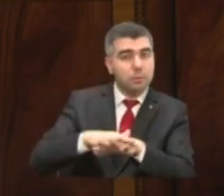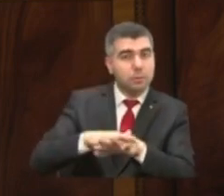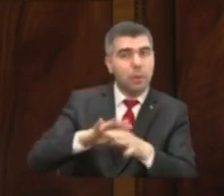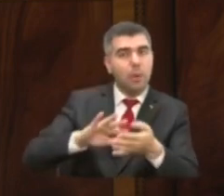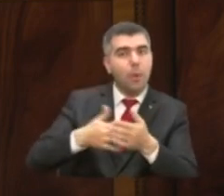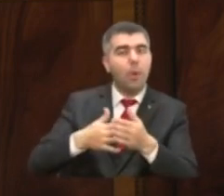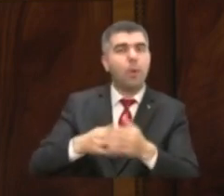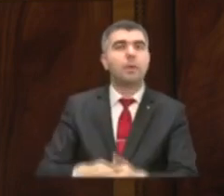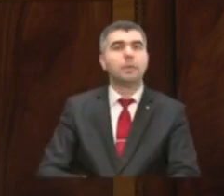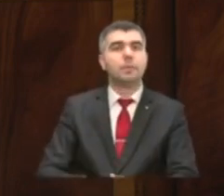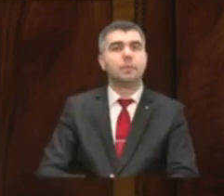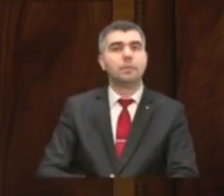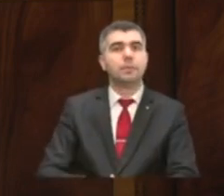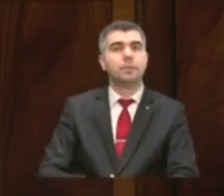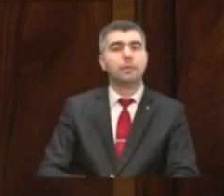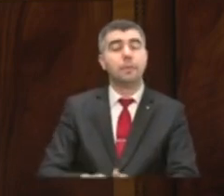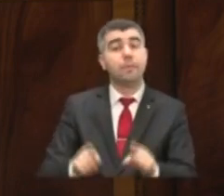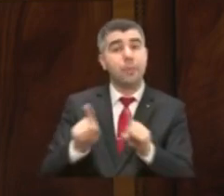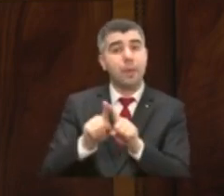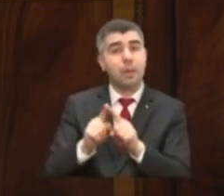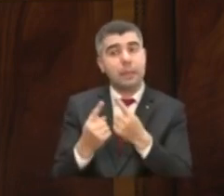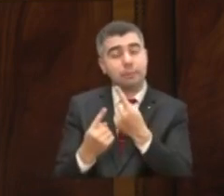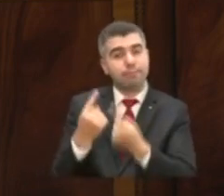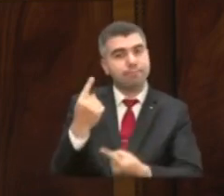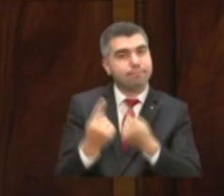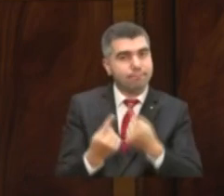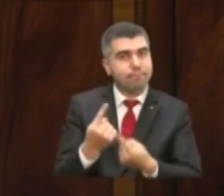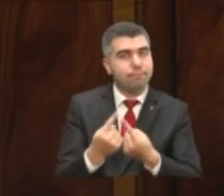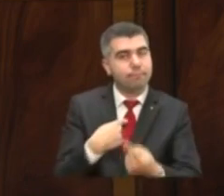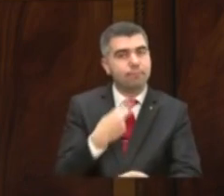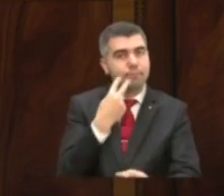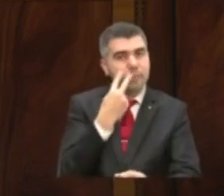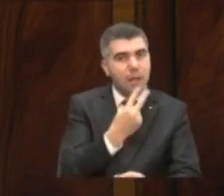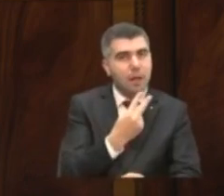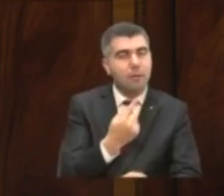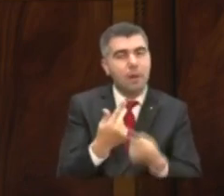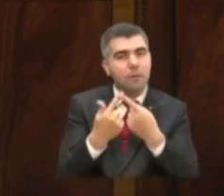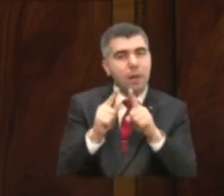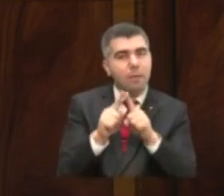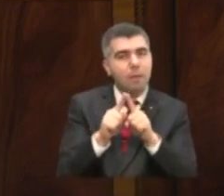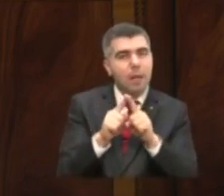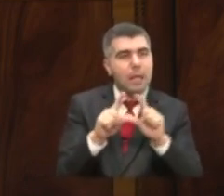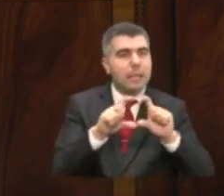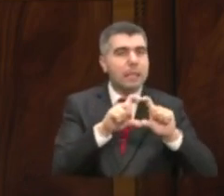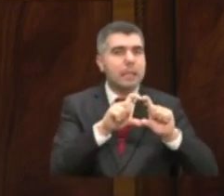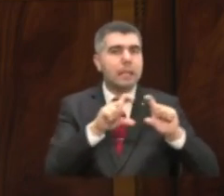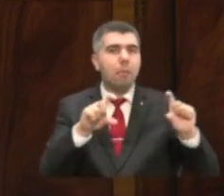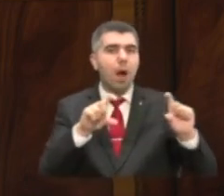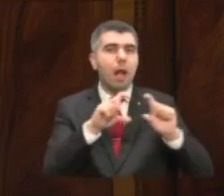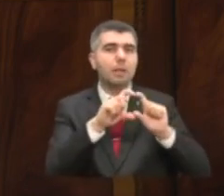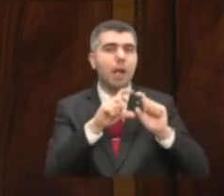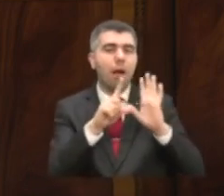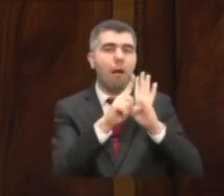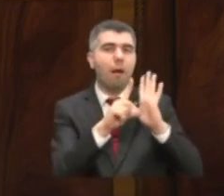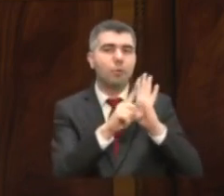الأربع. أحيانا نرى بعض التردد المتعلق بالاختيار الديمقراطي، واللي ما عندناش خيار إلا إن